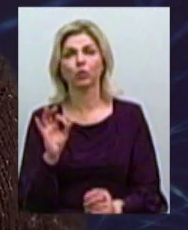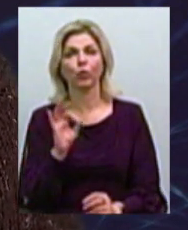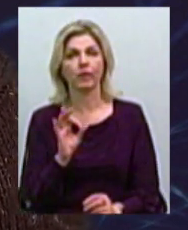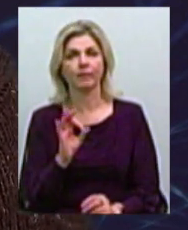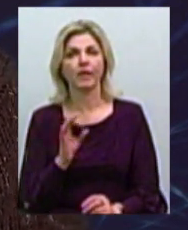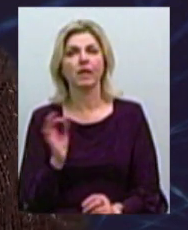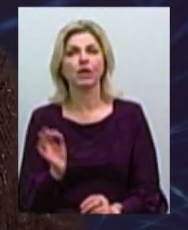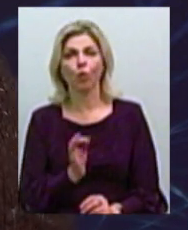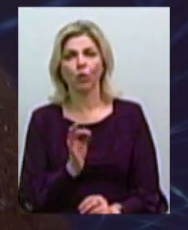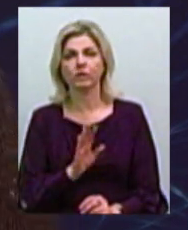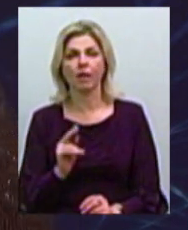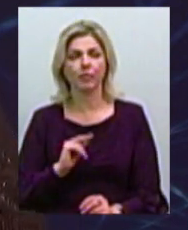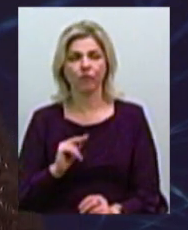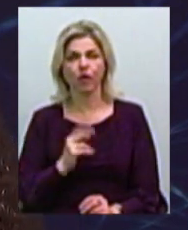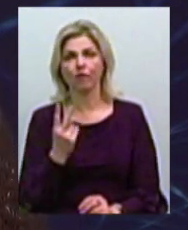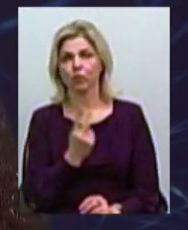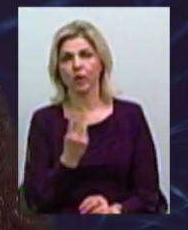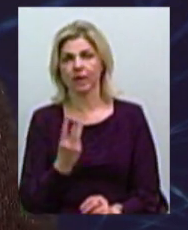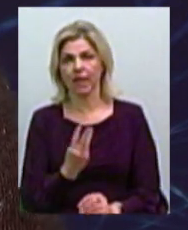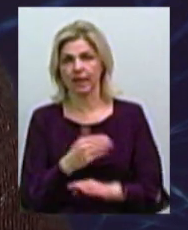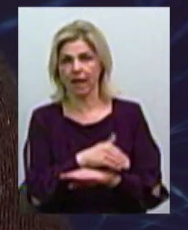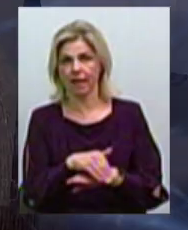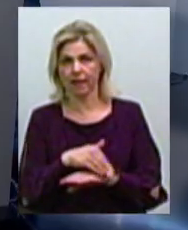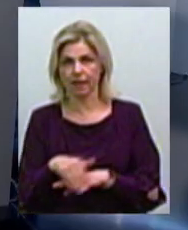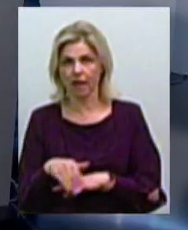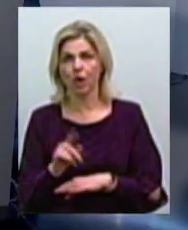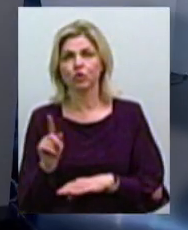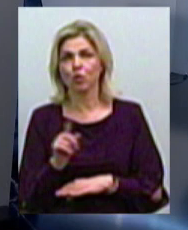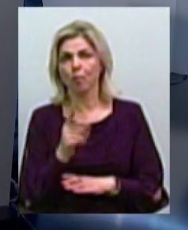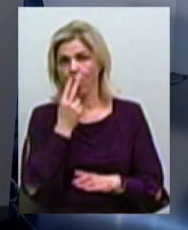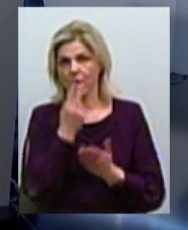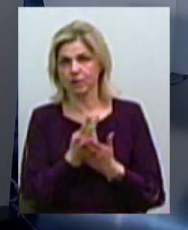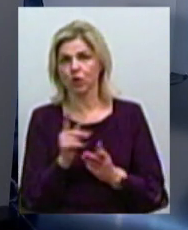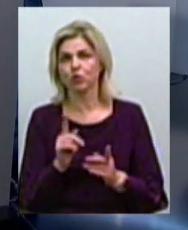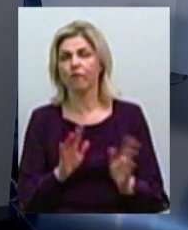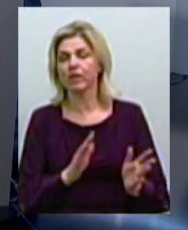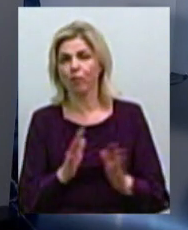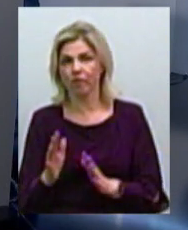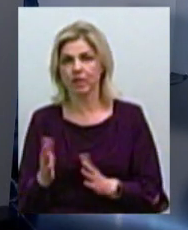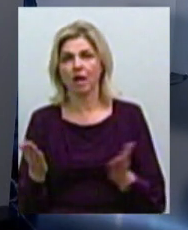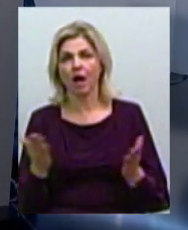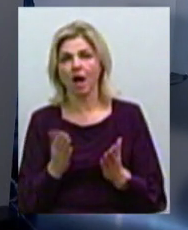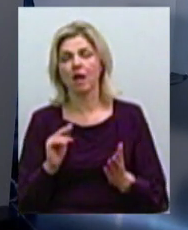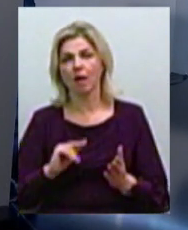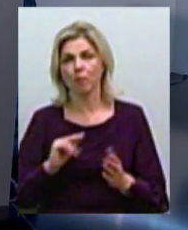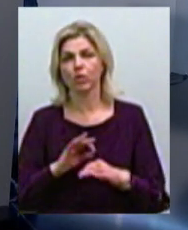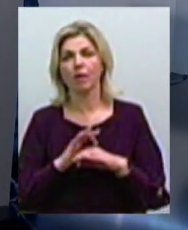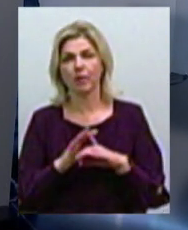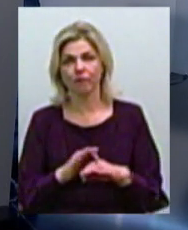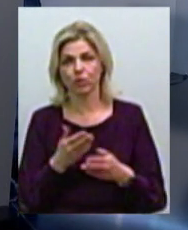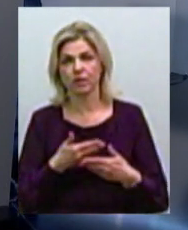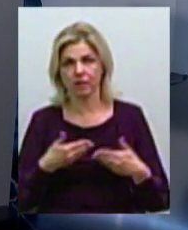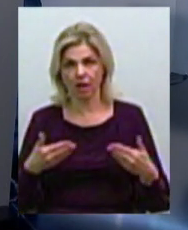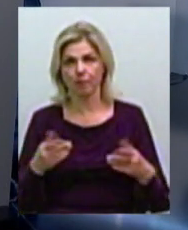ми практично ніколи не працювали на другій, третій лінії, тому що ну, для того, щоб показати, що відбувається, да, яка робота проводиться нами і що